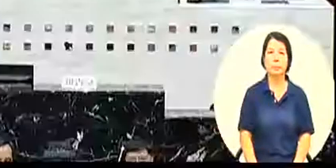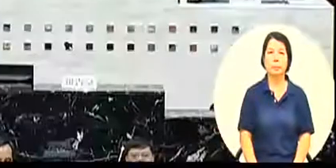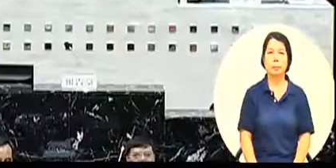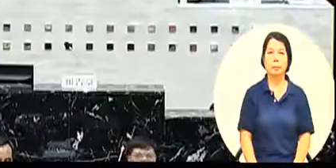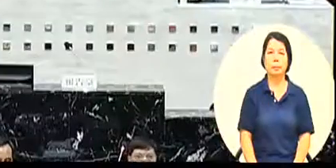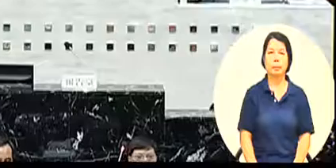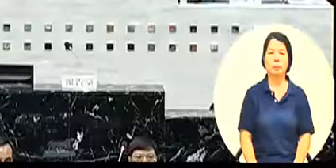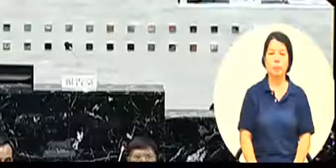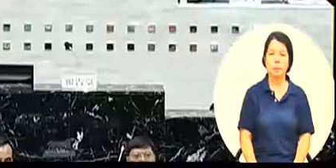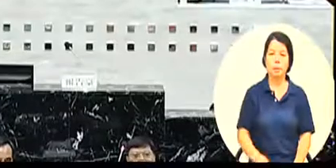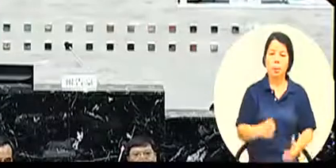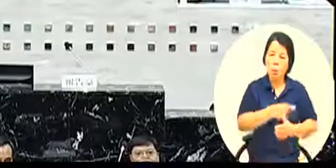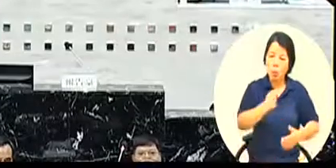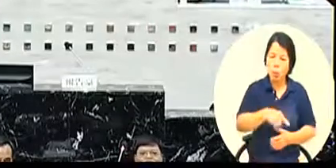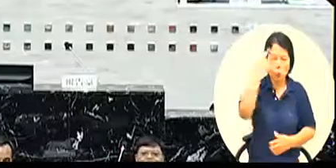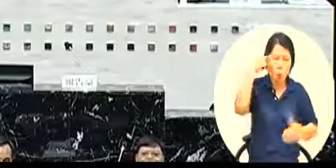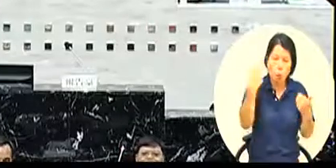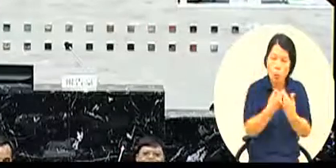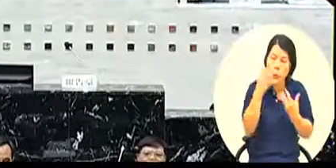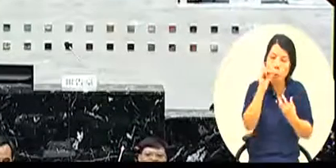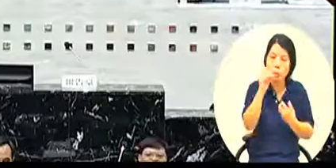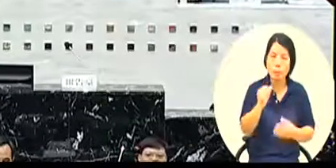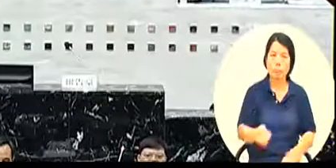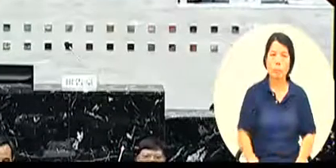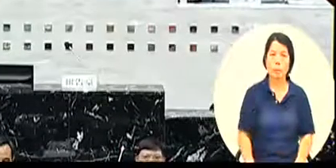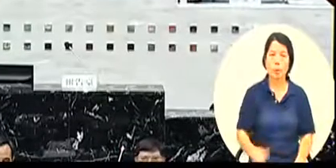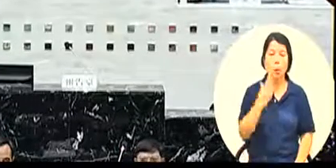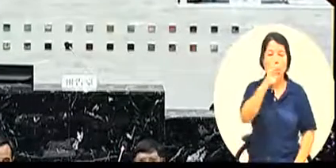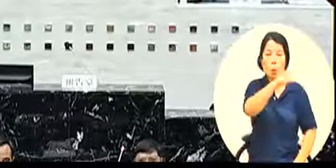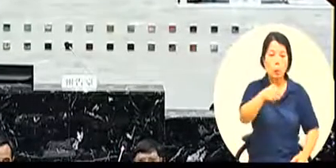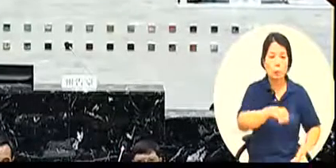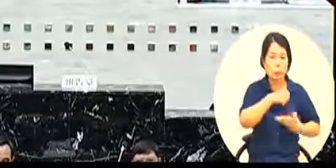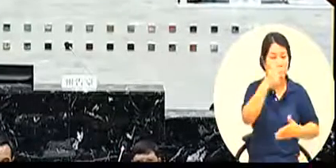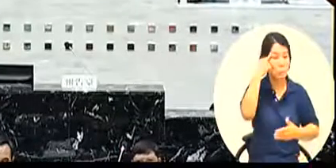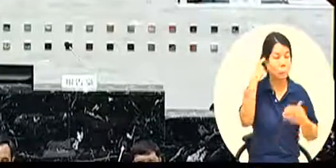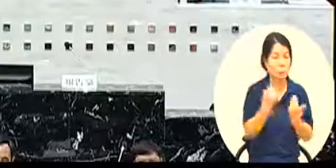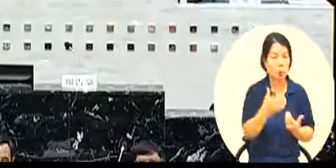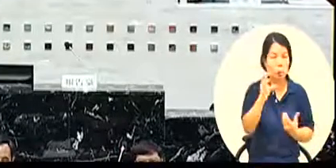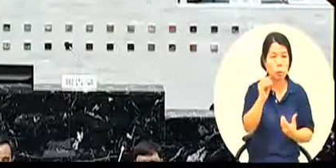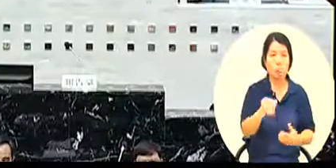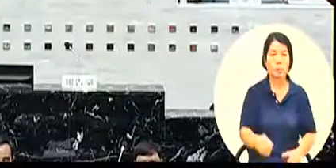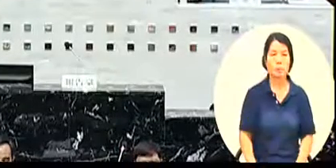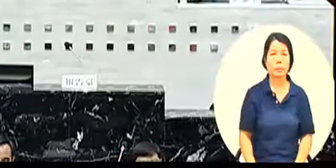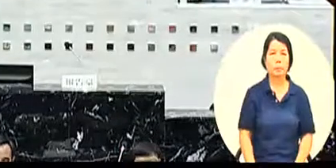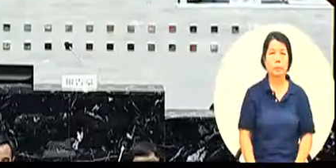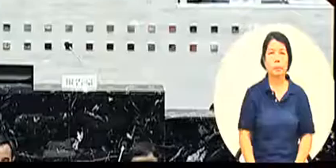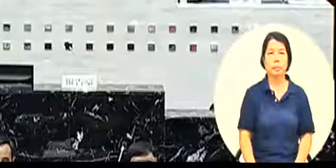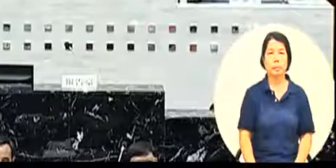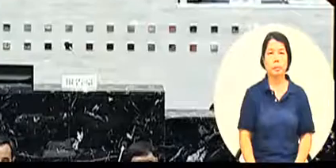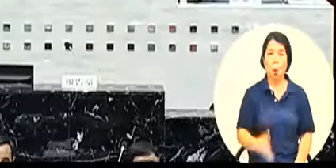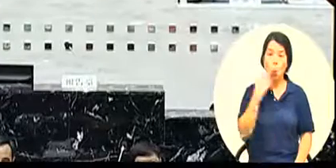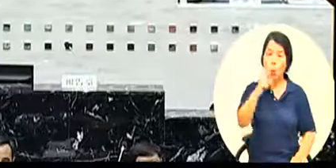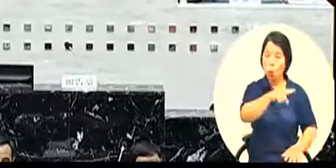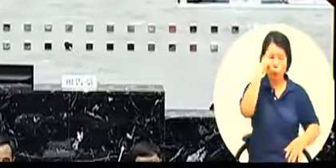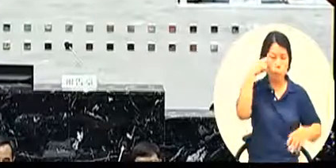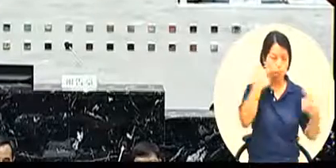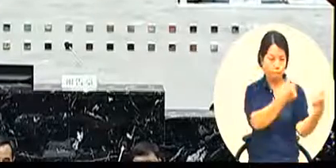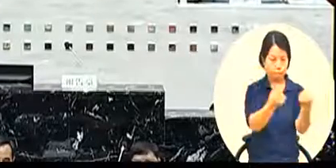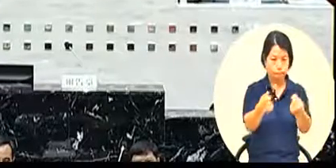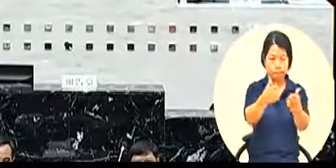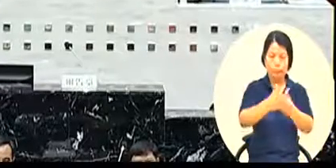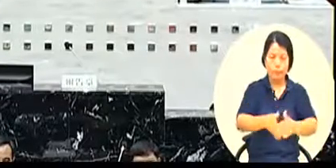那先问有没有异议嘛？有异议就进入才要表决嘛，对不对？要是没有异议就也不就就可以进入二读，对不